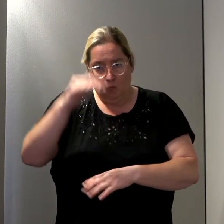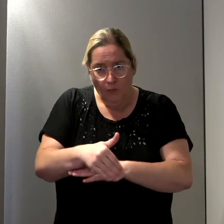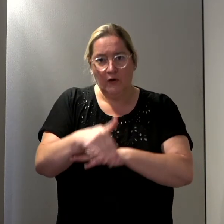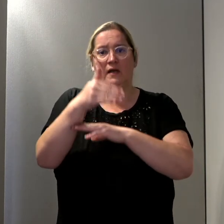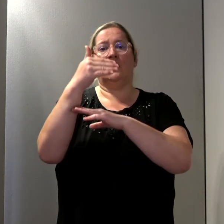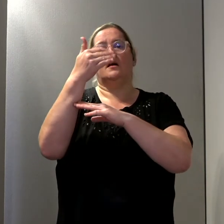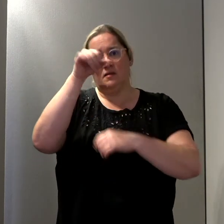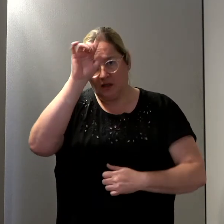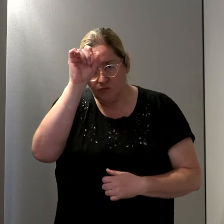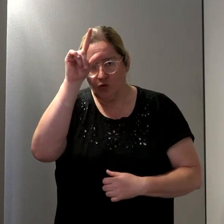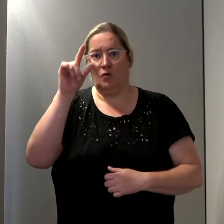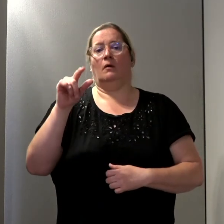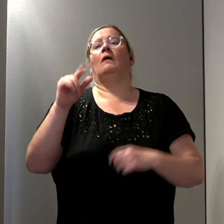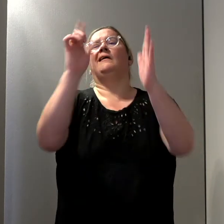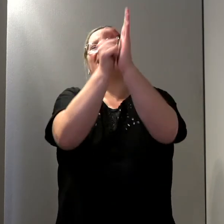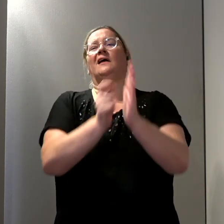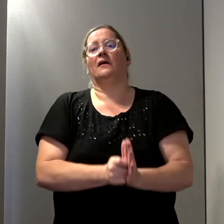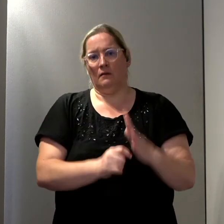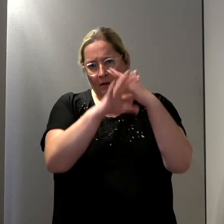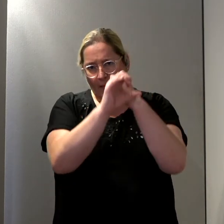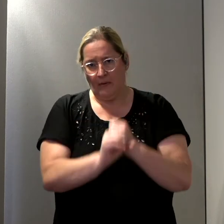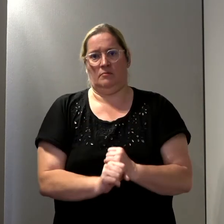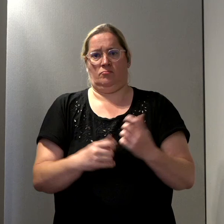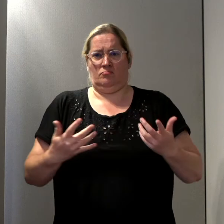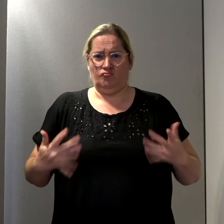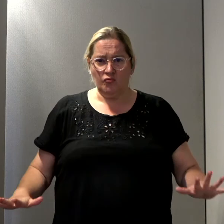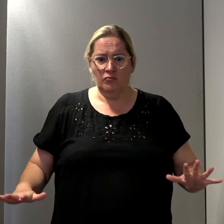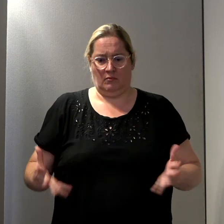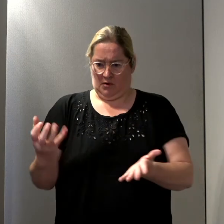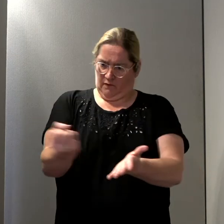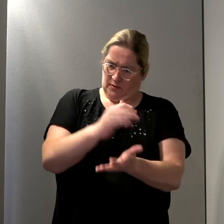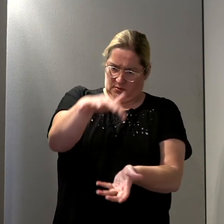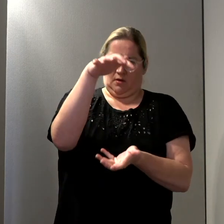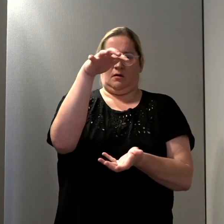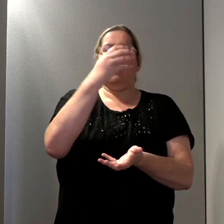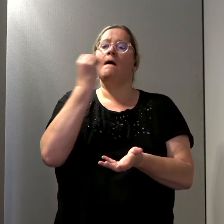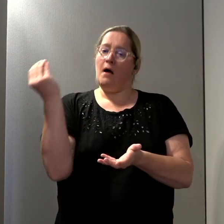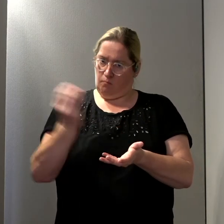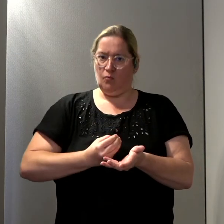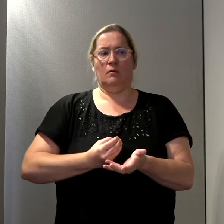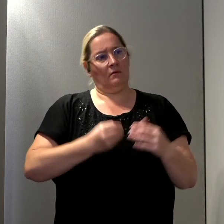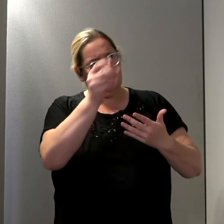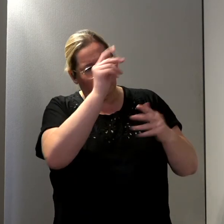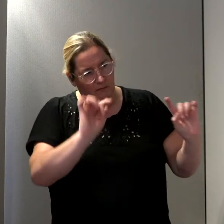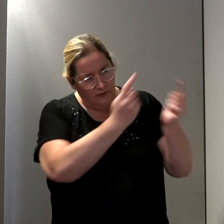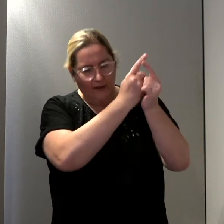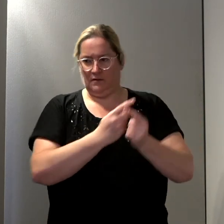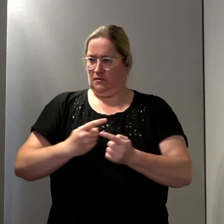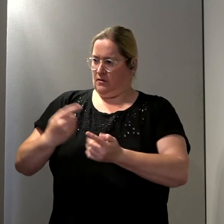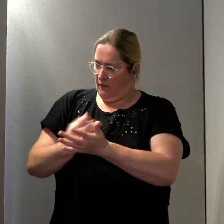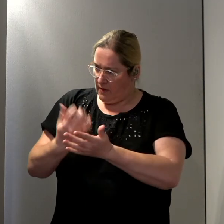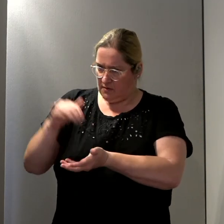le 9-11. Donc c'est très concis et l'information véhiculée est bien présente dans la description.